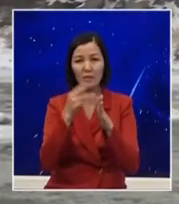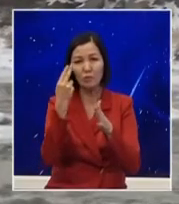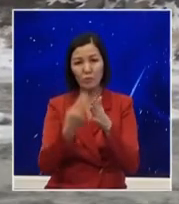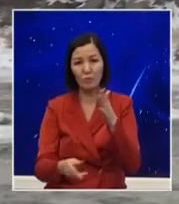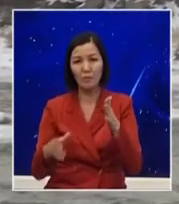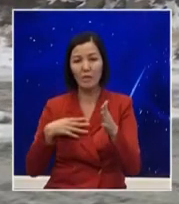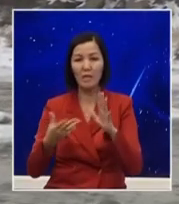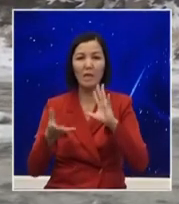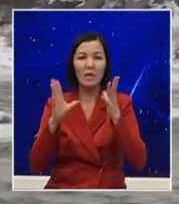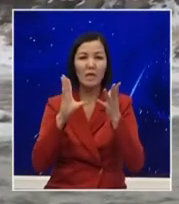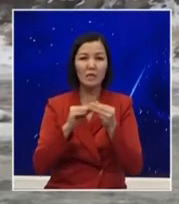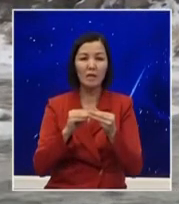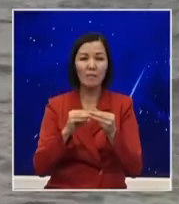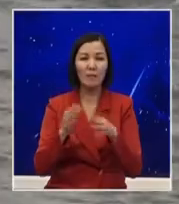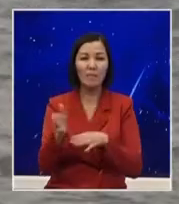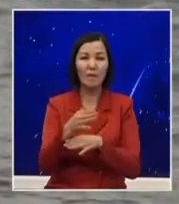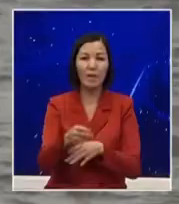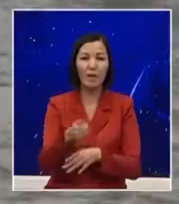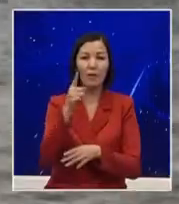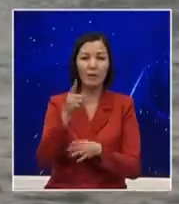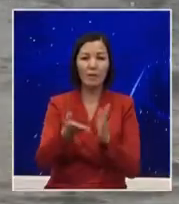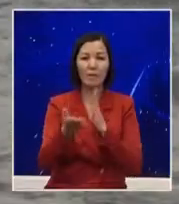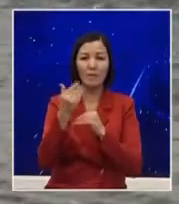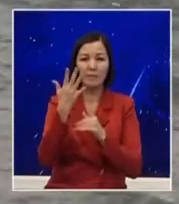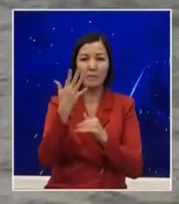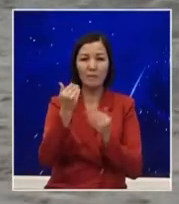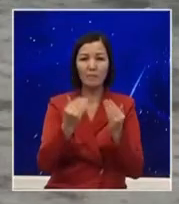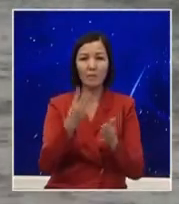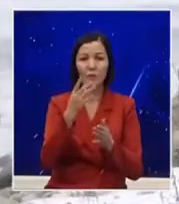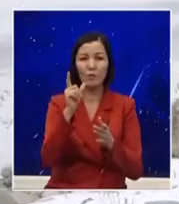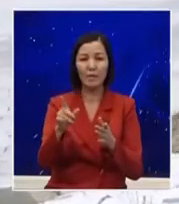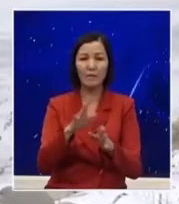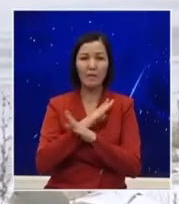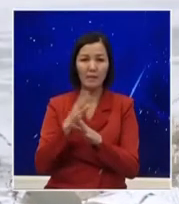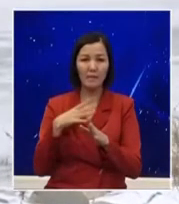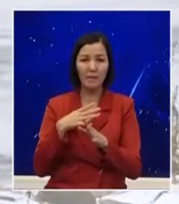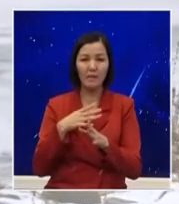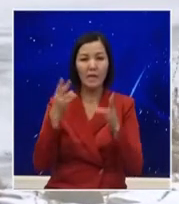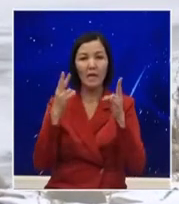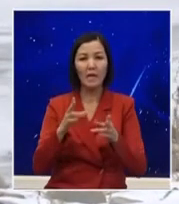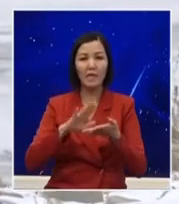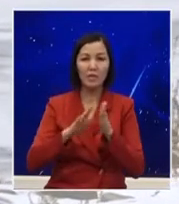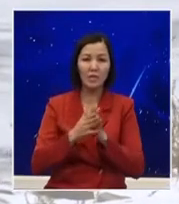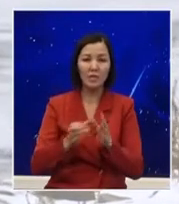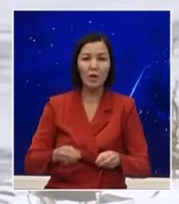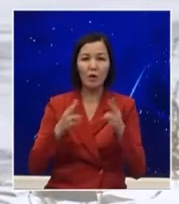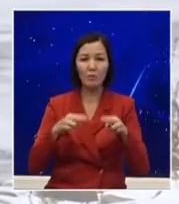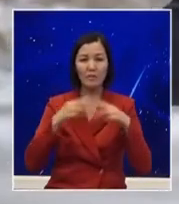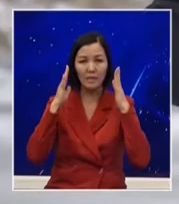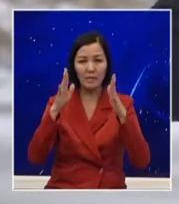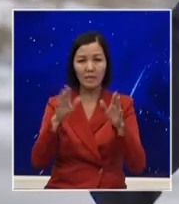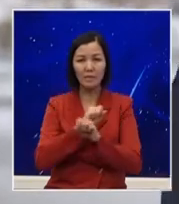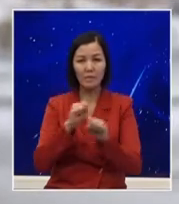өңірде қыс мезгілінде балық аулаймыз деп былтыр 5, биыл 4 адам қаза тапқан. Бұл қайғылы жағдайлар қауіпсіздік